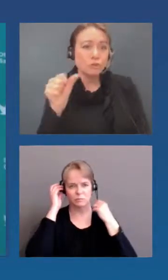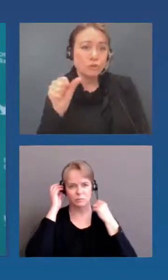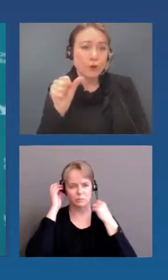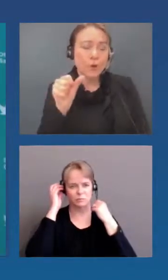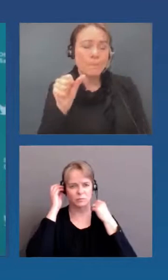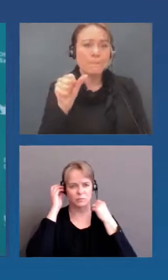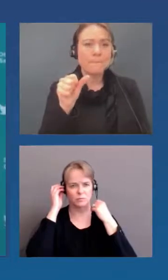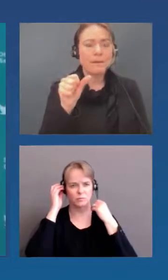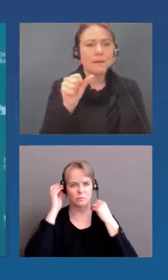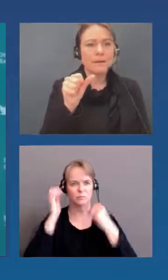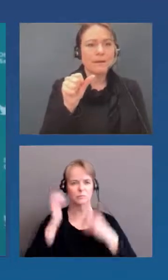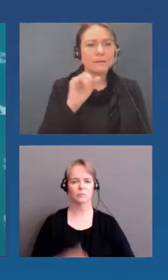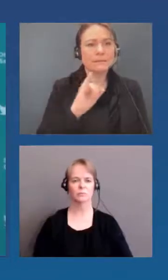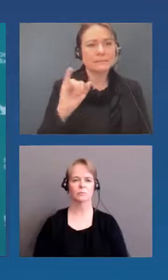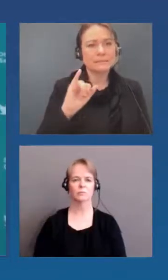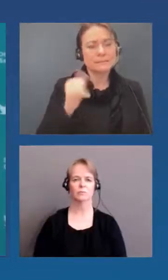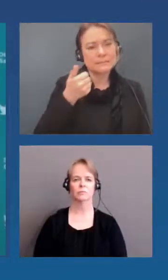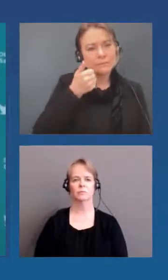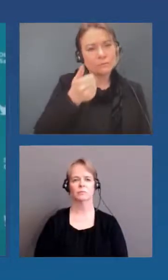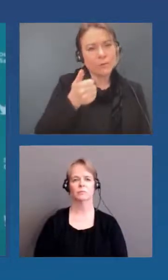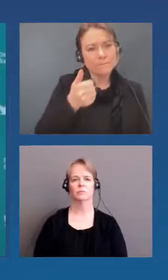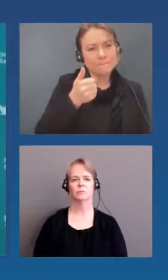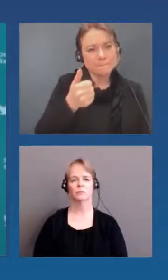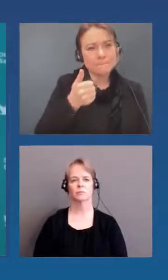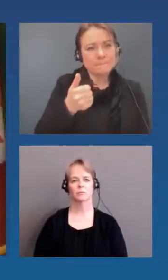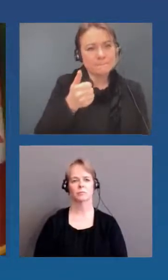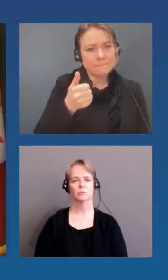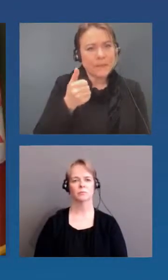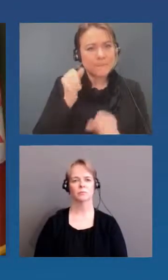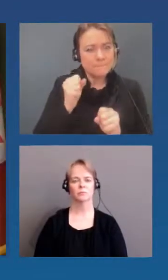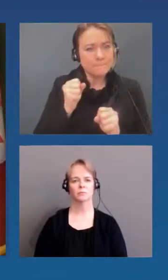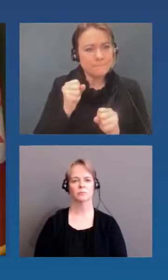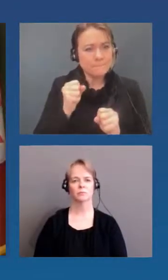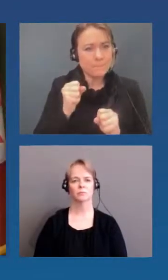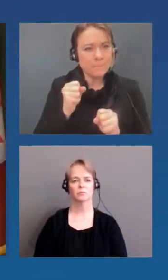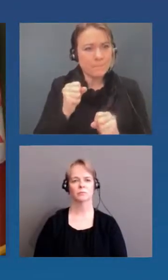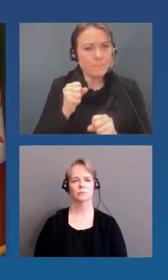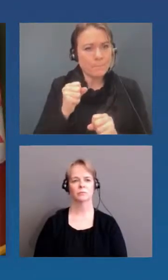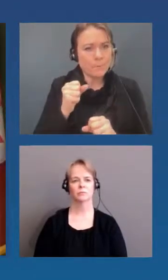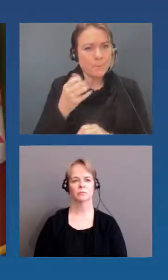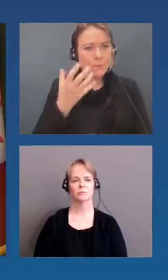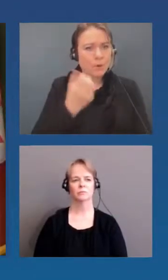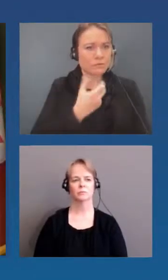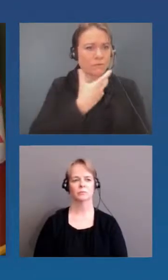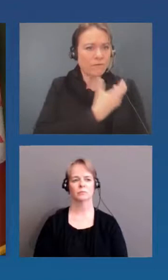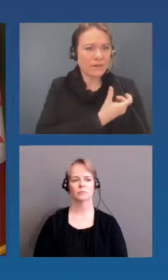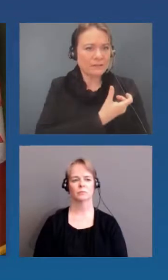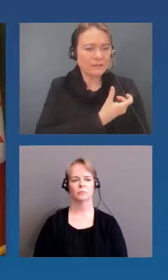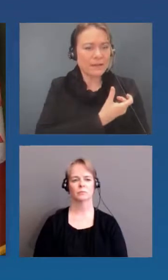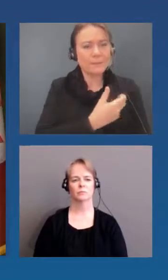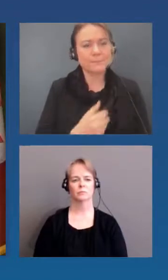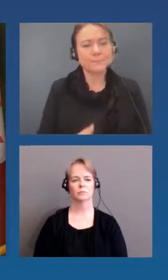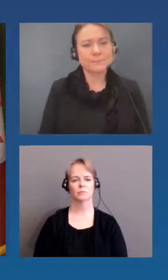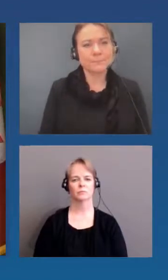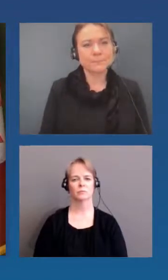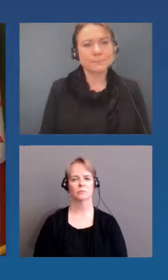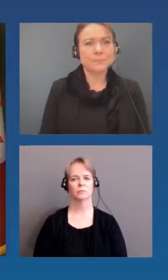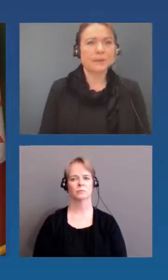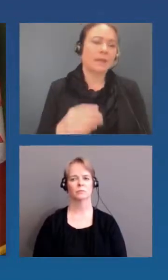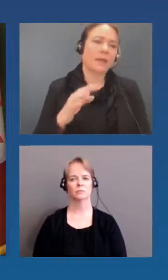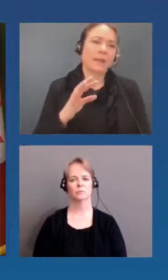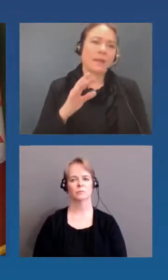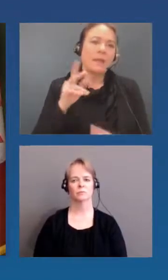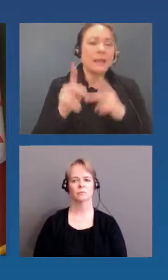si vous êtes éligible à recevoir le vaccin. Pour ce qui est des gens qui